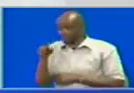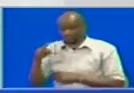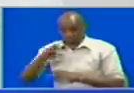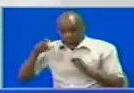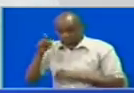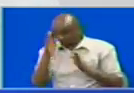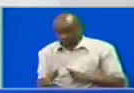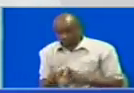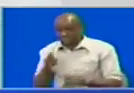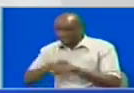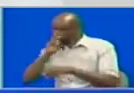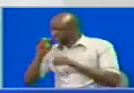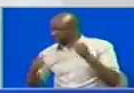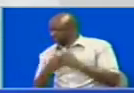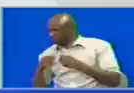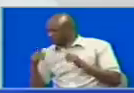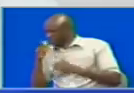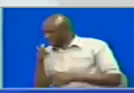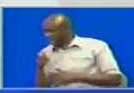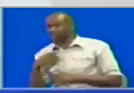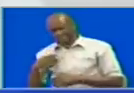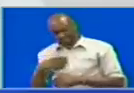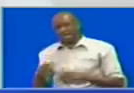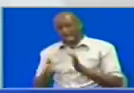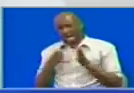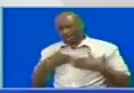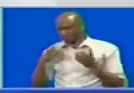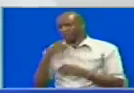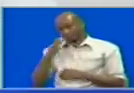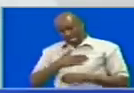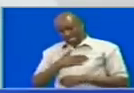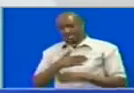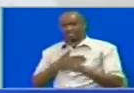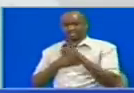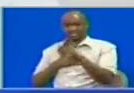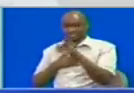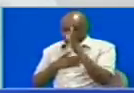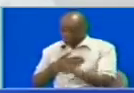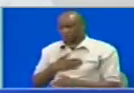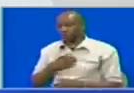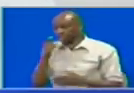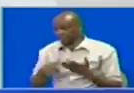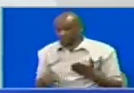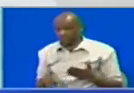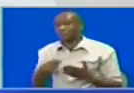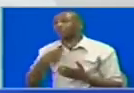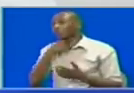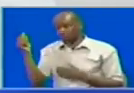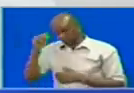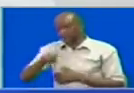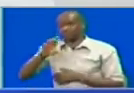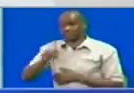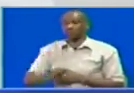Alivyokuwa na watch mechi zetu akavutiwa na mchezo wangu. Akaja akazungumza na mimi akaniambia mimi nataka uje South